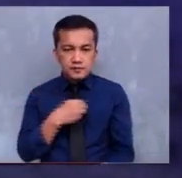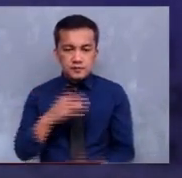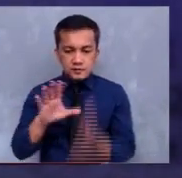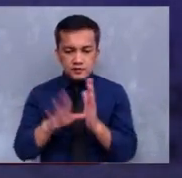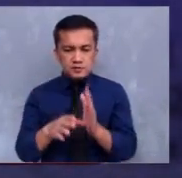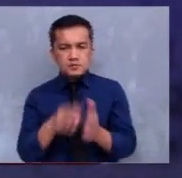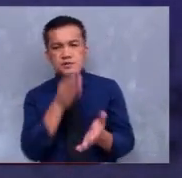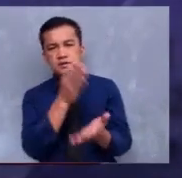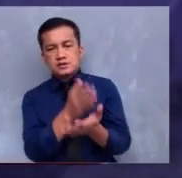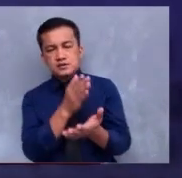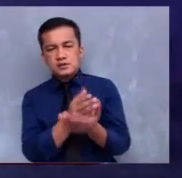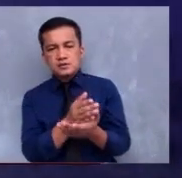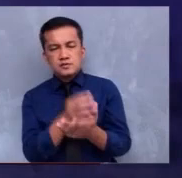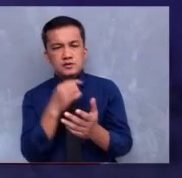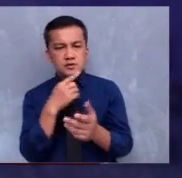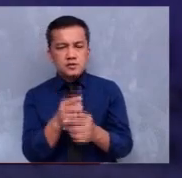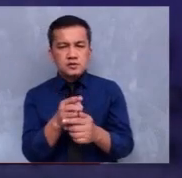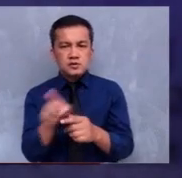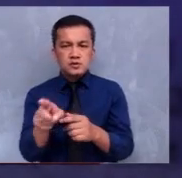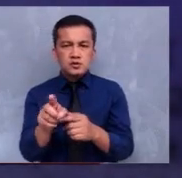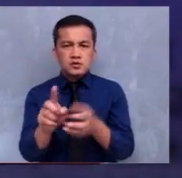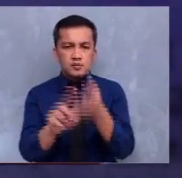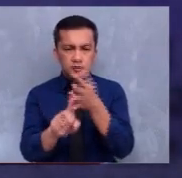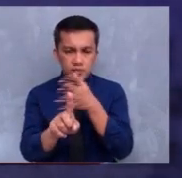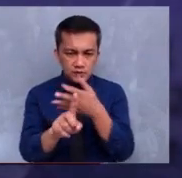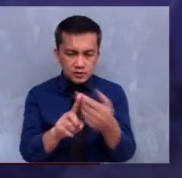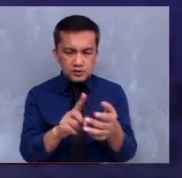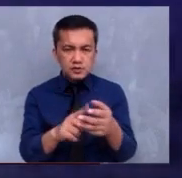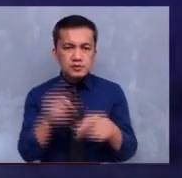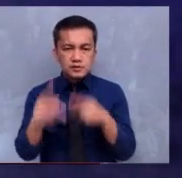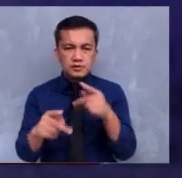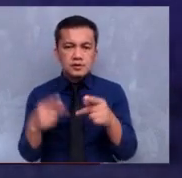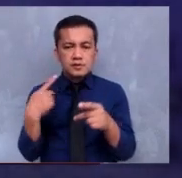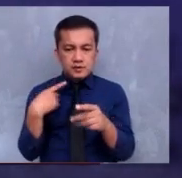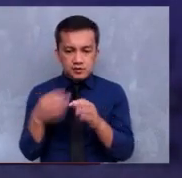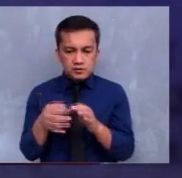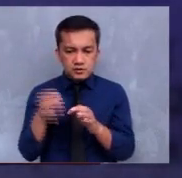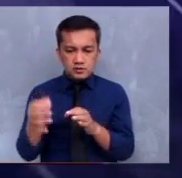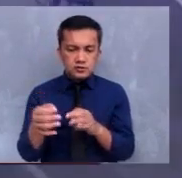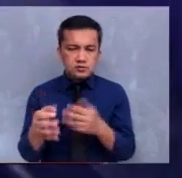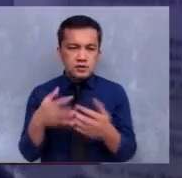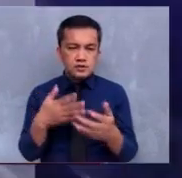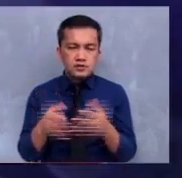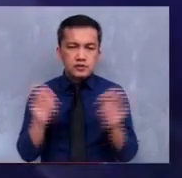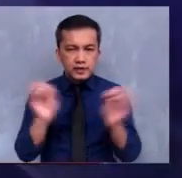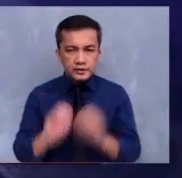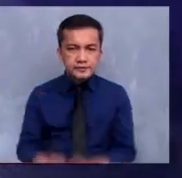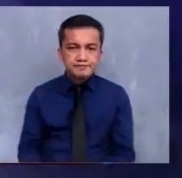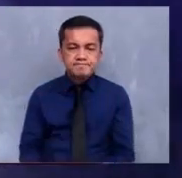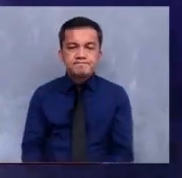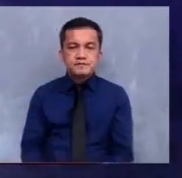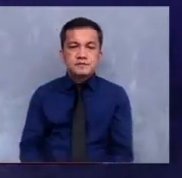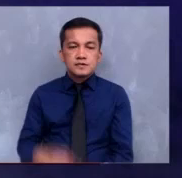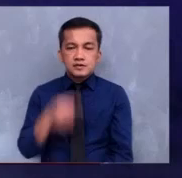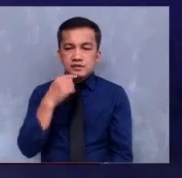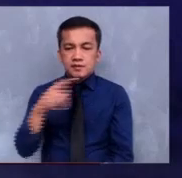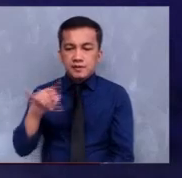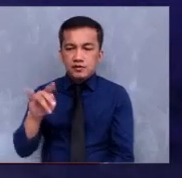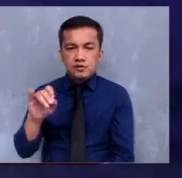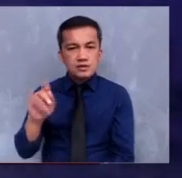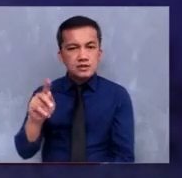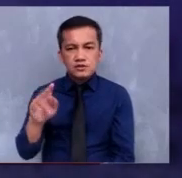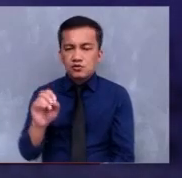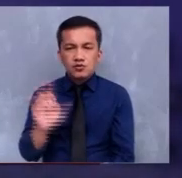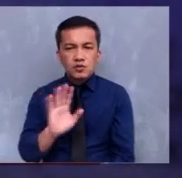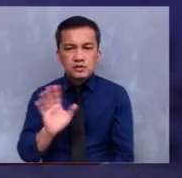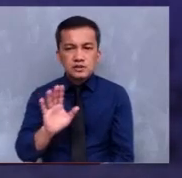ang pagkakondisyon sa isip ng taong bayan na mayroong delay kahit wala naman daw. Sabi pa ni Ferolino, wag na nitong